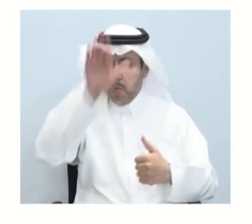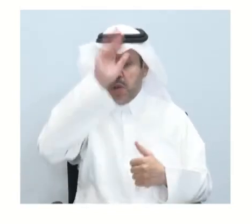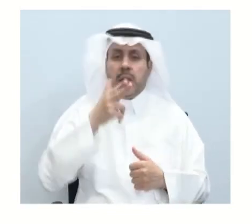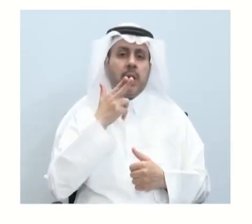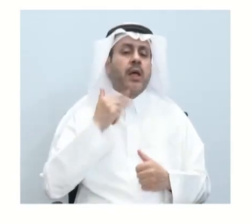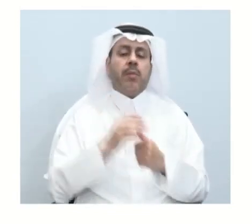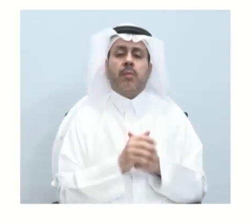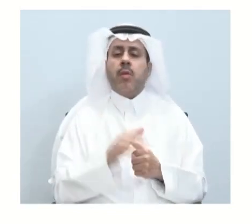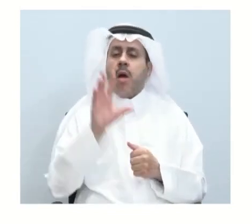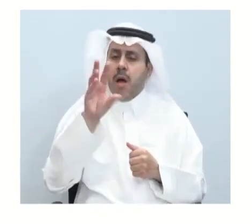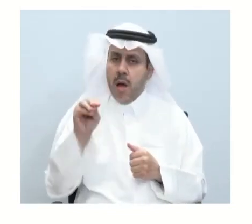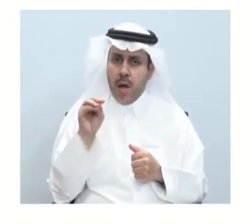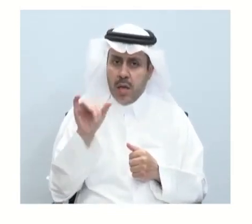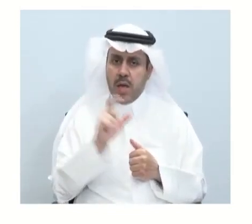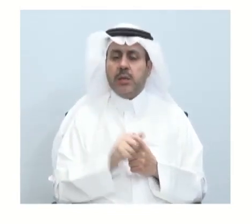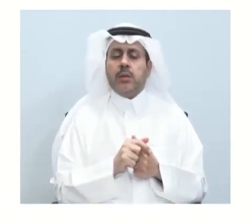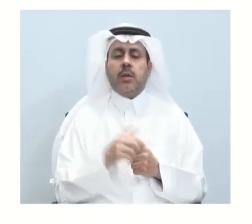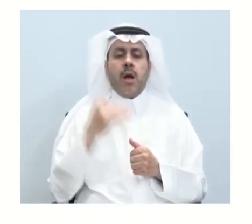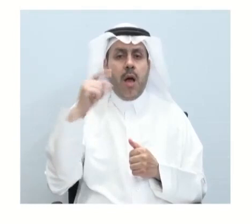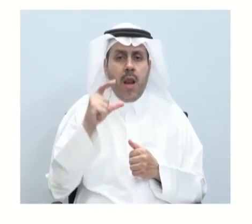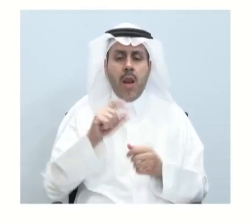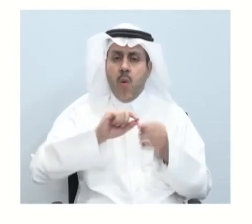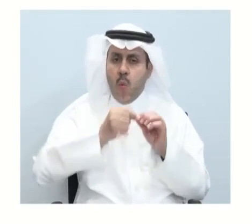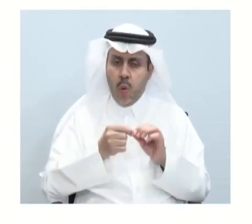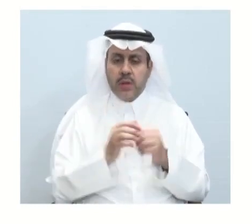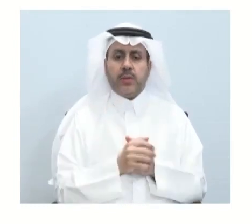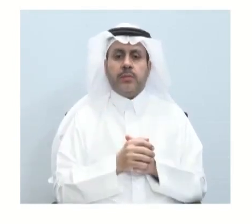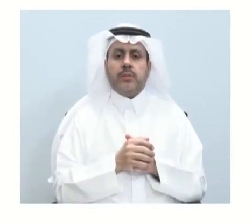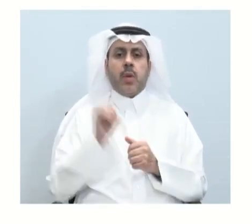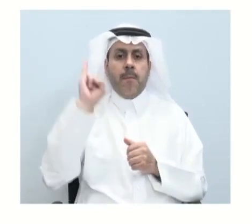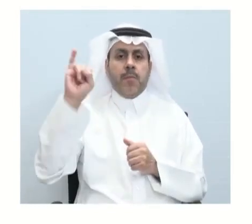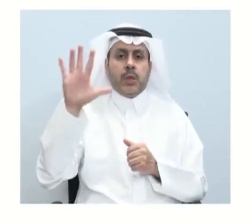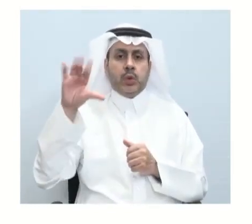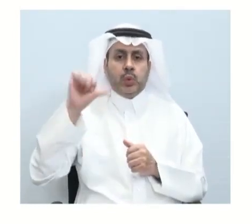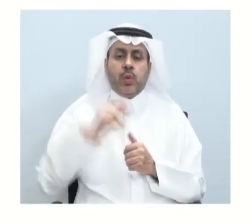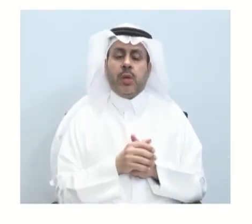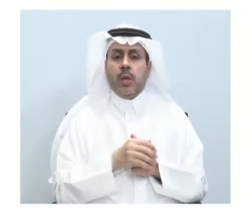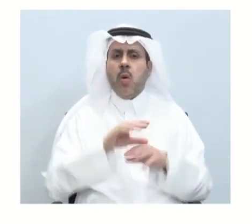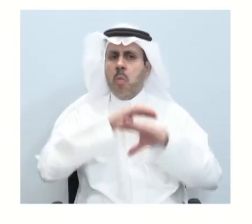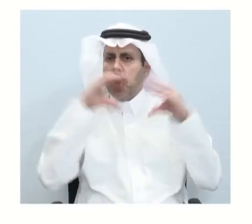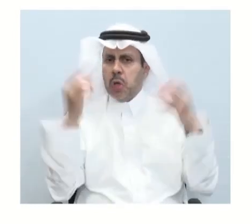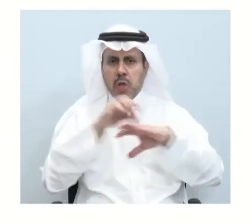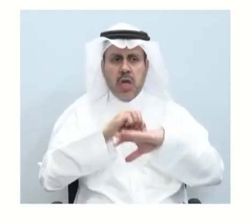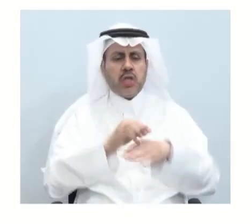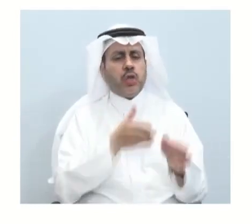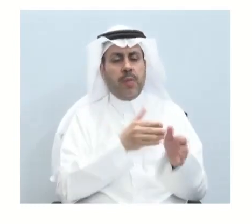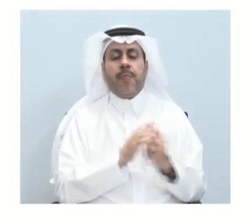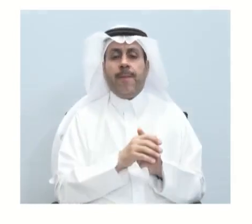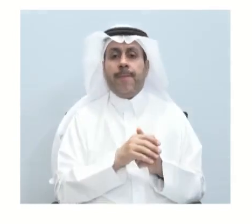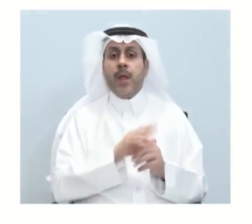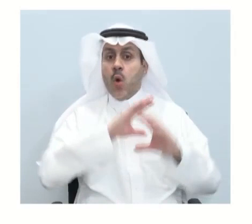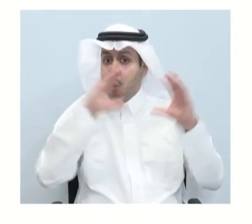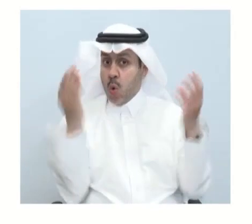هم اهل الحل والعقد والمشوره وبقيه الناس تبع لهم وقد بايع الجميع خادم الحرمين